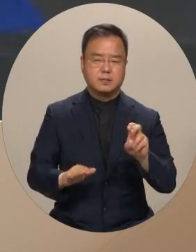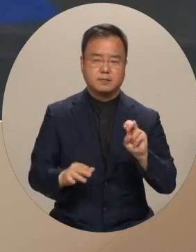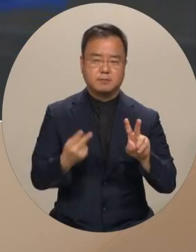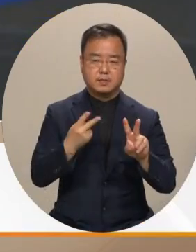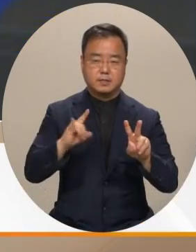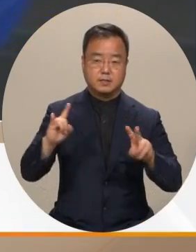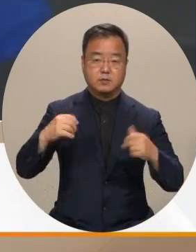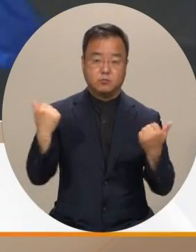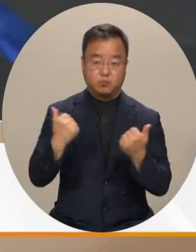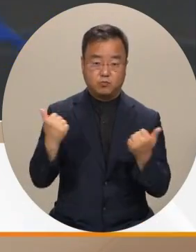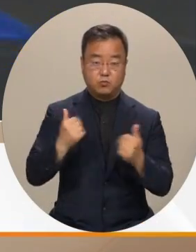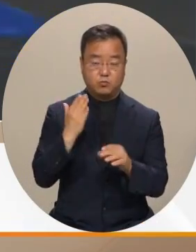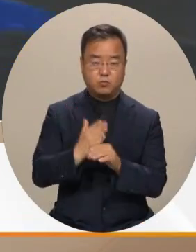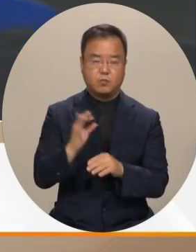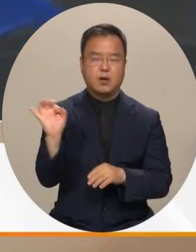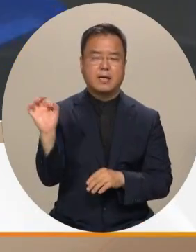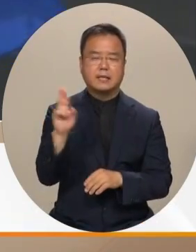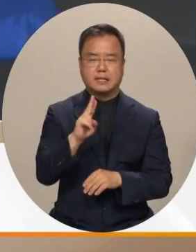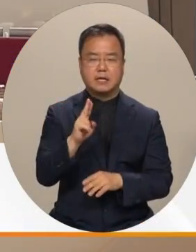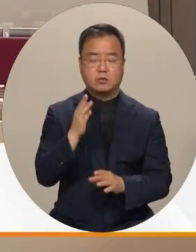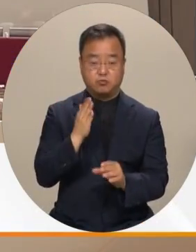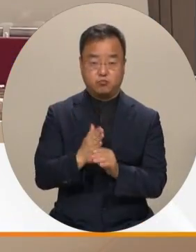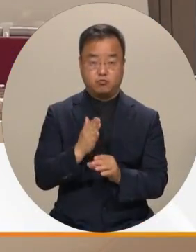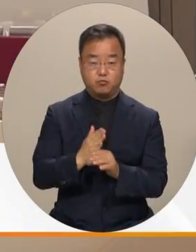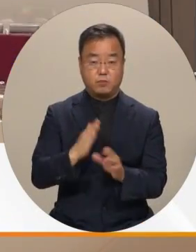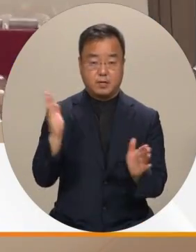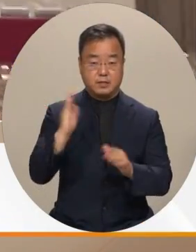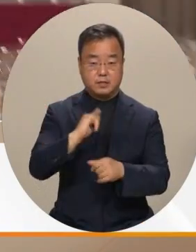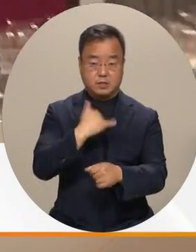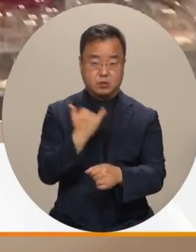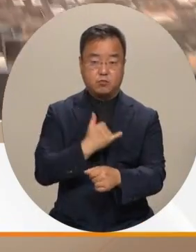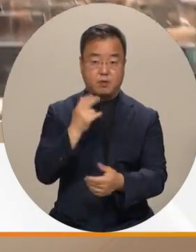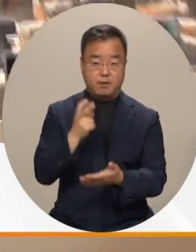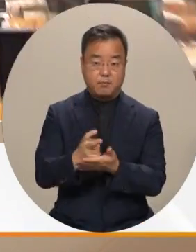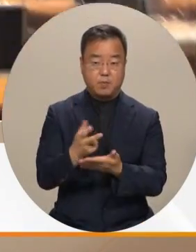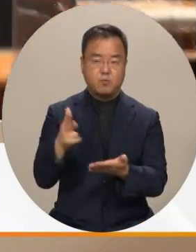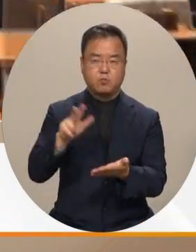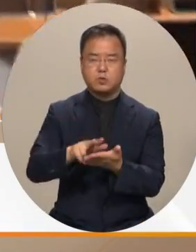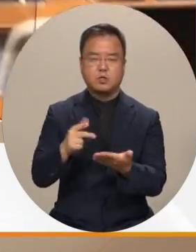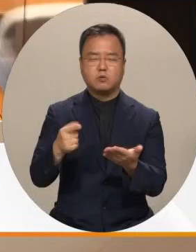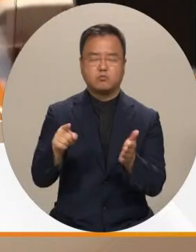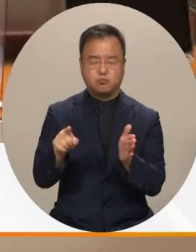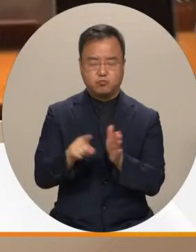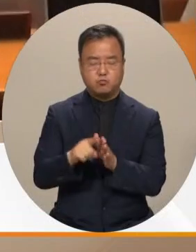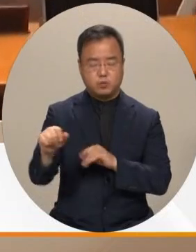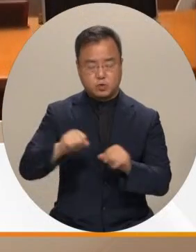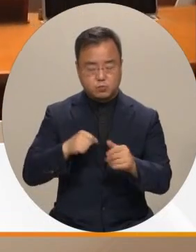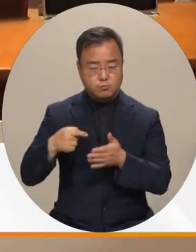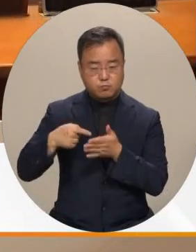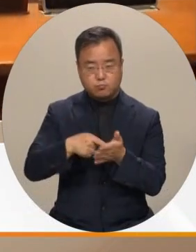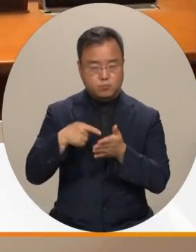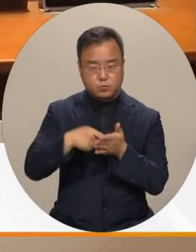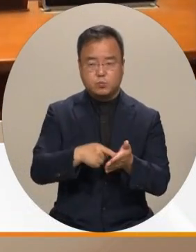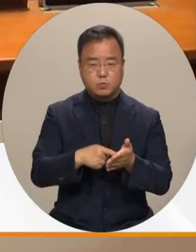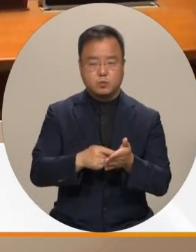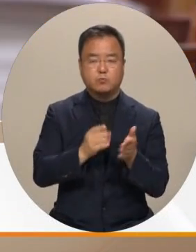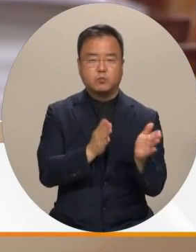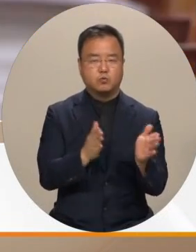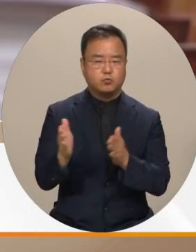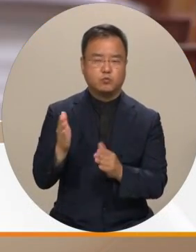국회에서도 야당 의원들을 중심으로 학생 인권법 제정을 추진하겠다고 밝히는 움직임이 이어지고